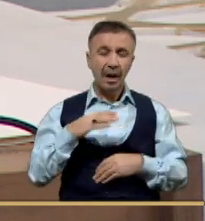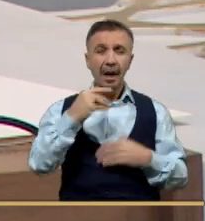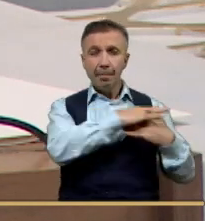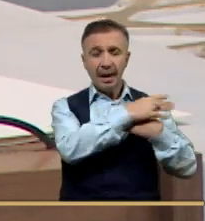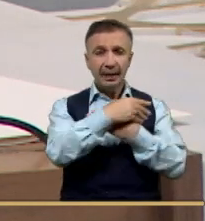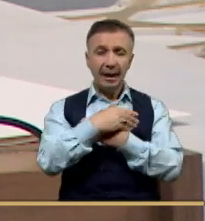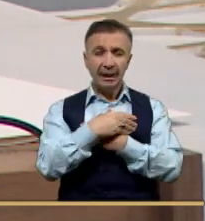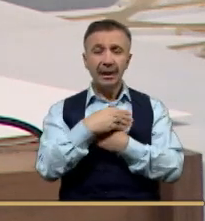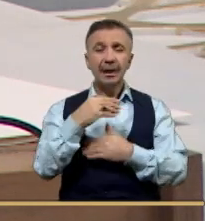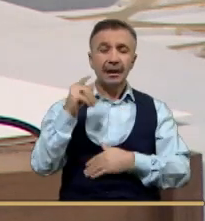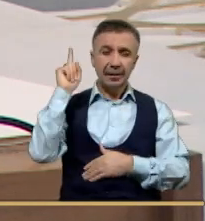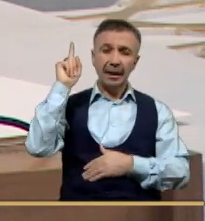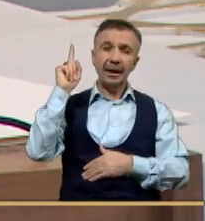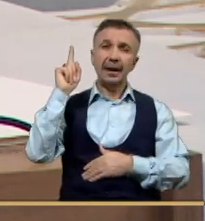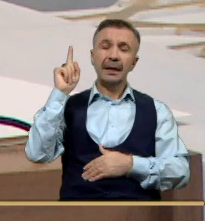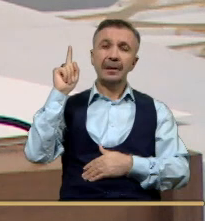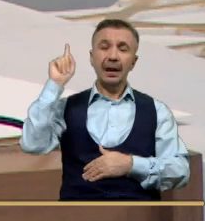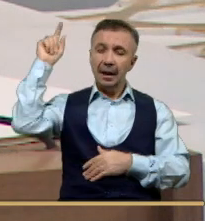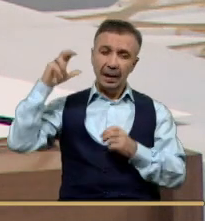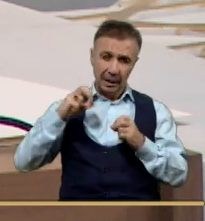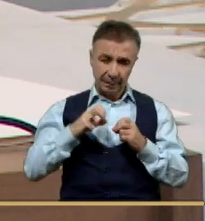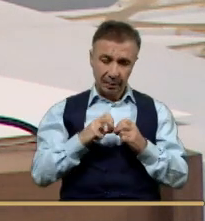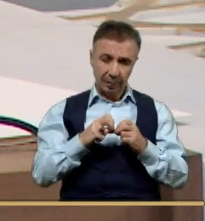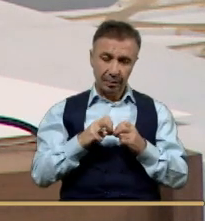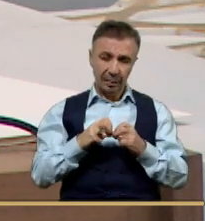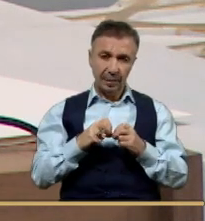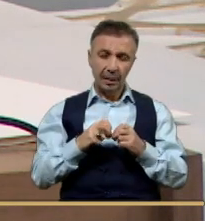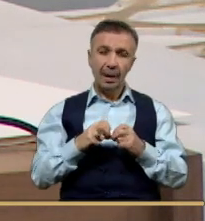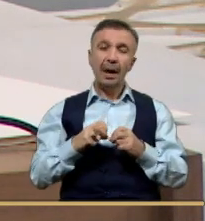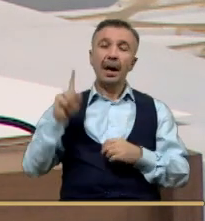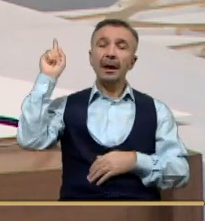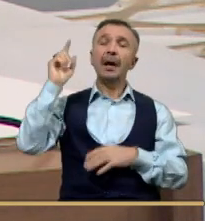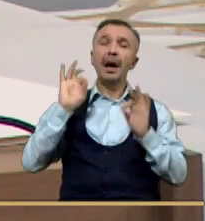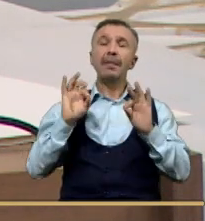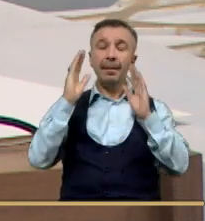Hamd eden bir varlık istiyorsan biz sana hamd ediyoruz.